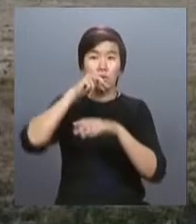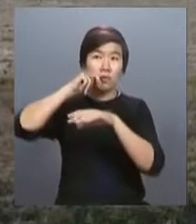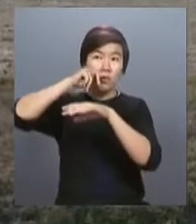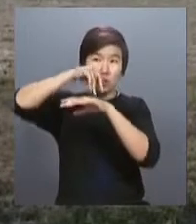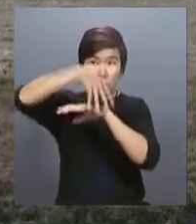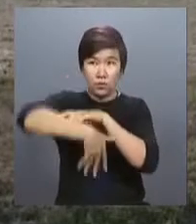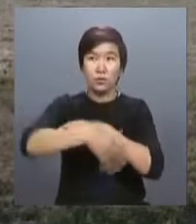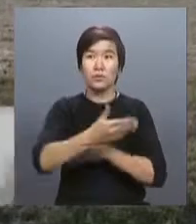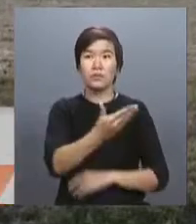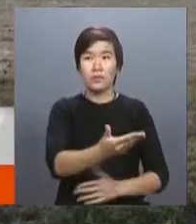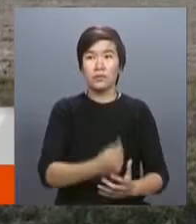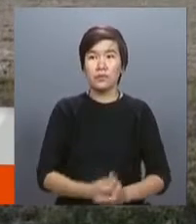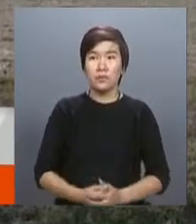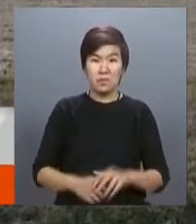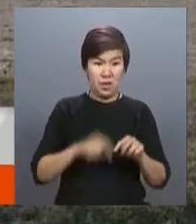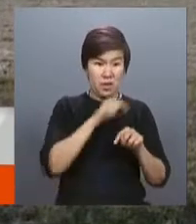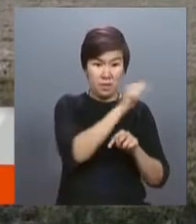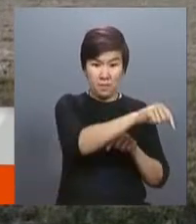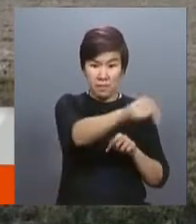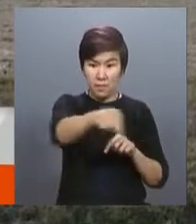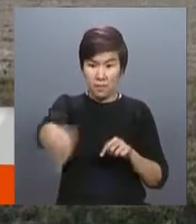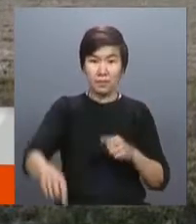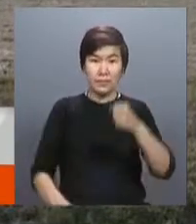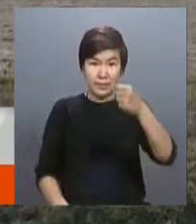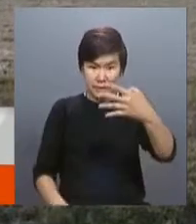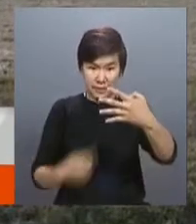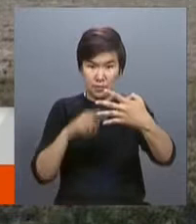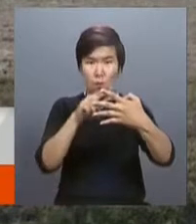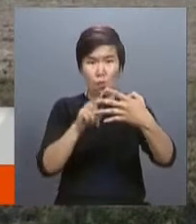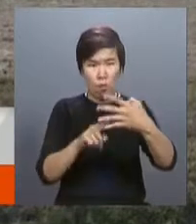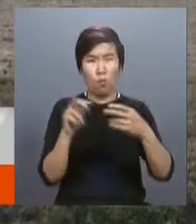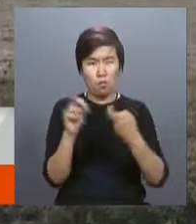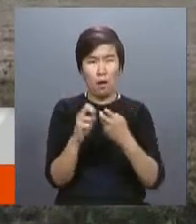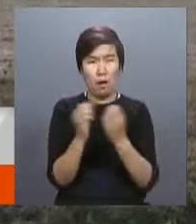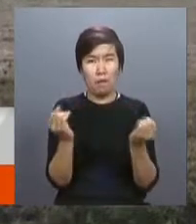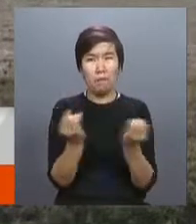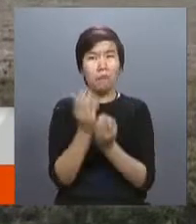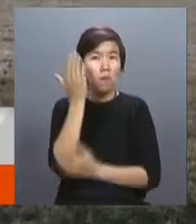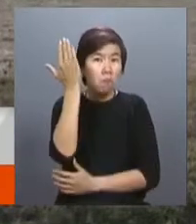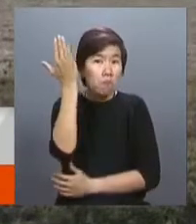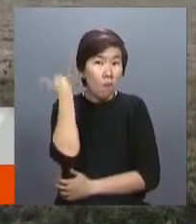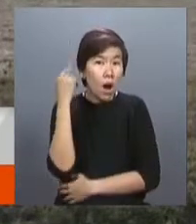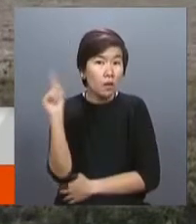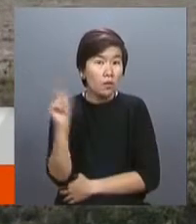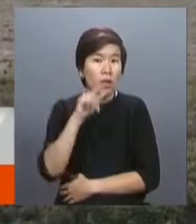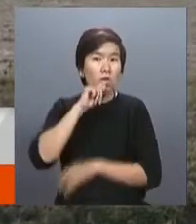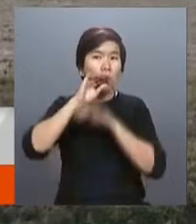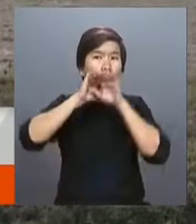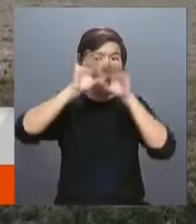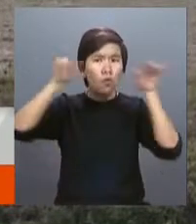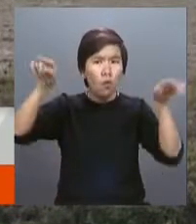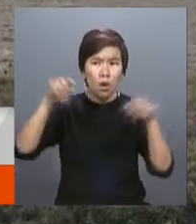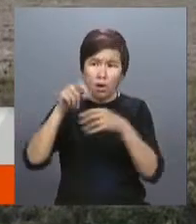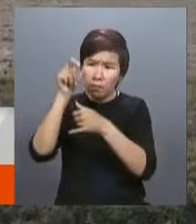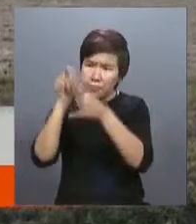เพราะว่า 1ใน 4จุดเกิดเหตุใหญ่นั้นคือทุ่งชมนกอพยพนะครับที่เมื่อวานนี้พบพฤติกรรมของนกเปลี่ยนแปลงและอาจจะเป็นผลมาจาก